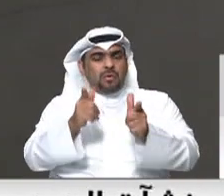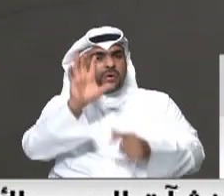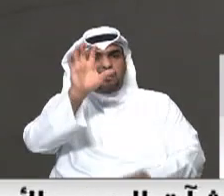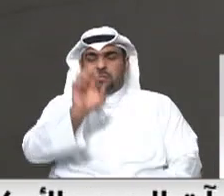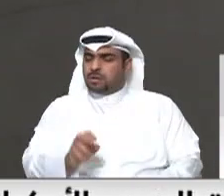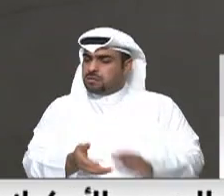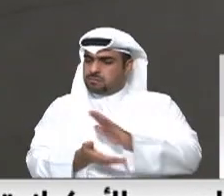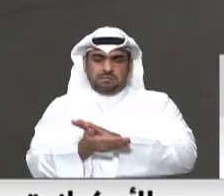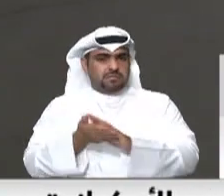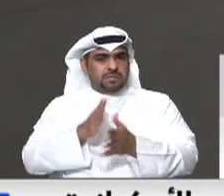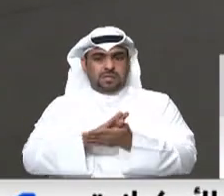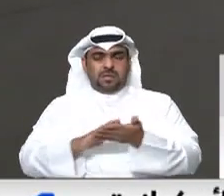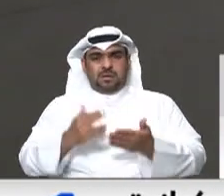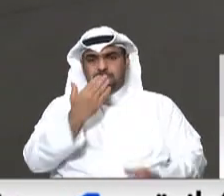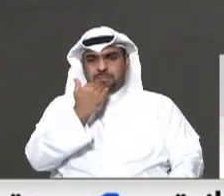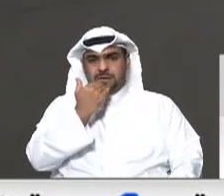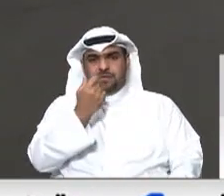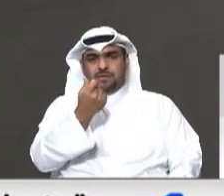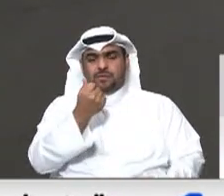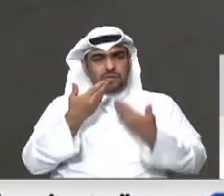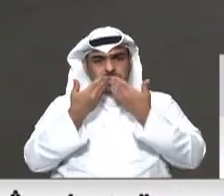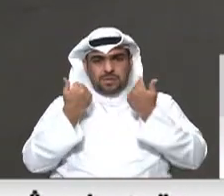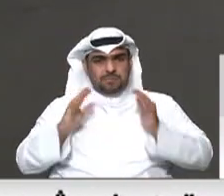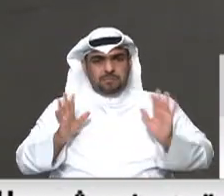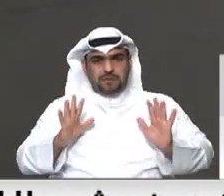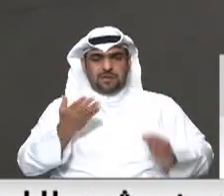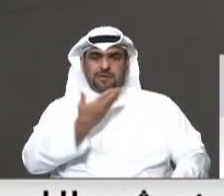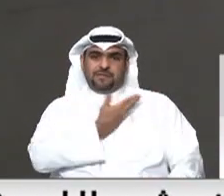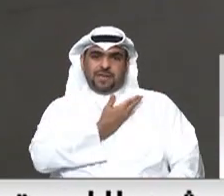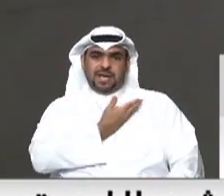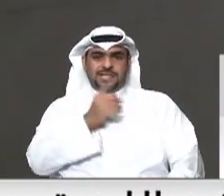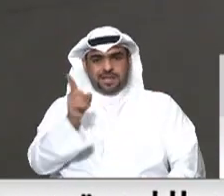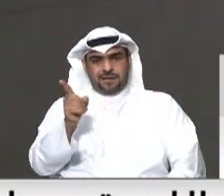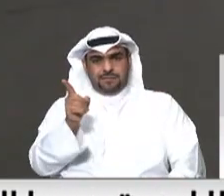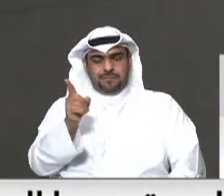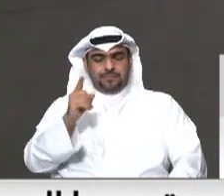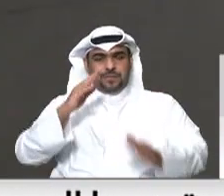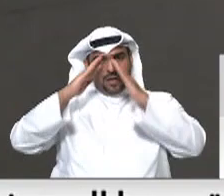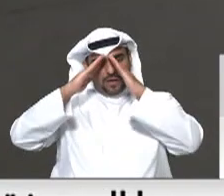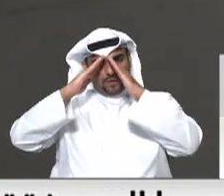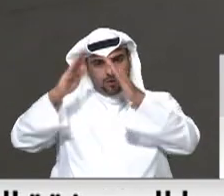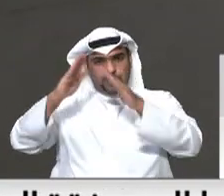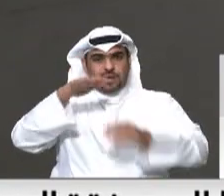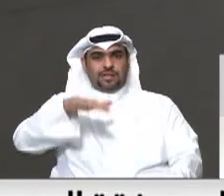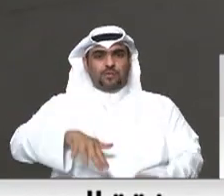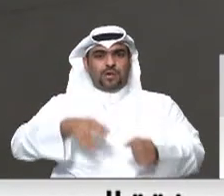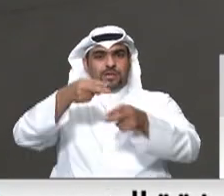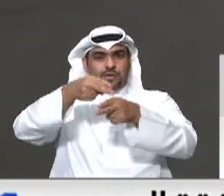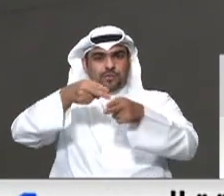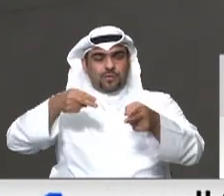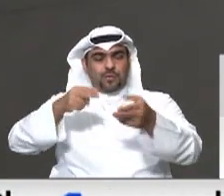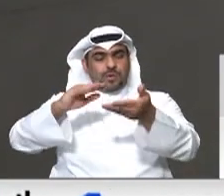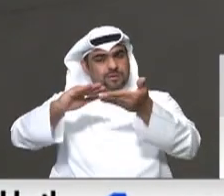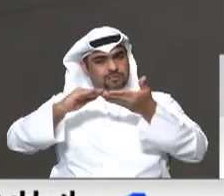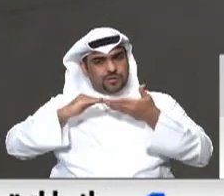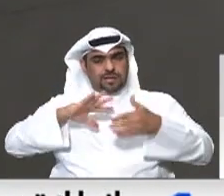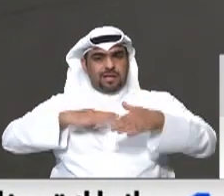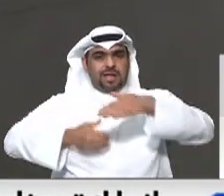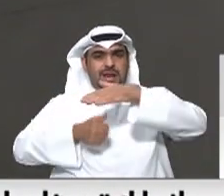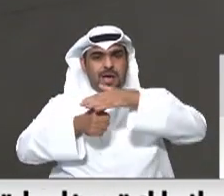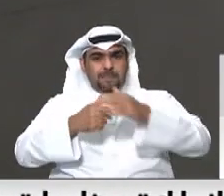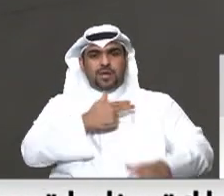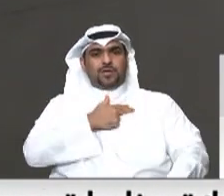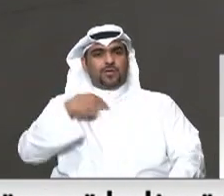والأوضاع الاقتصادية المتردية الآن في قطاع غزة. شكرا لكم أهلنا في الكويت أميرا وحكومة